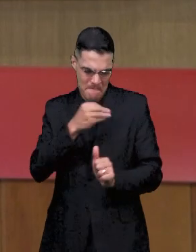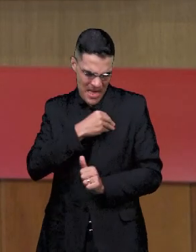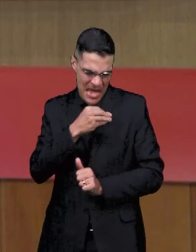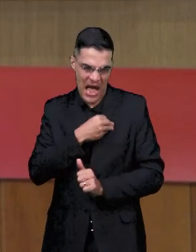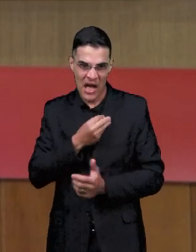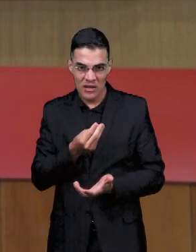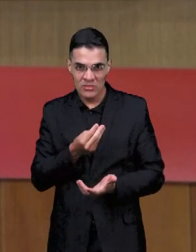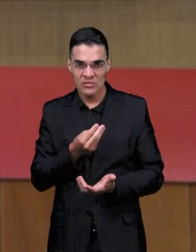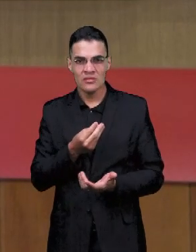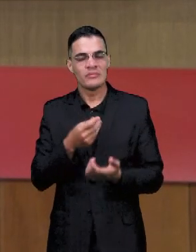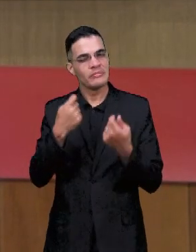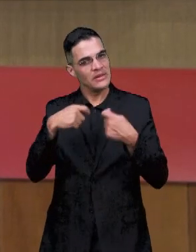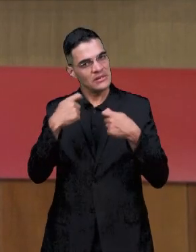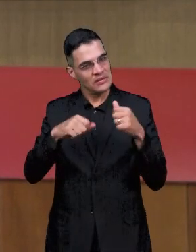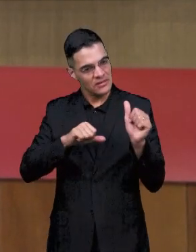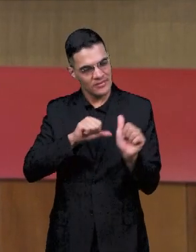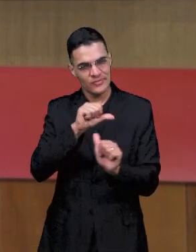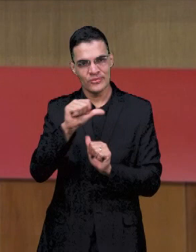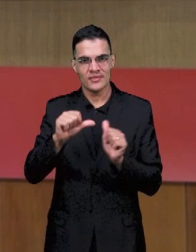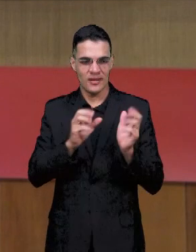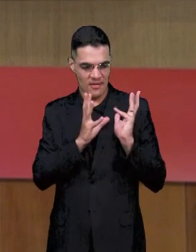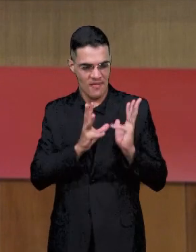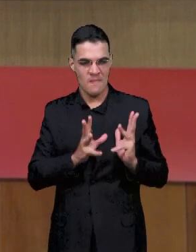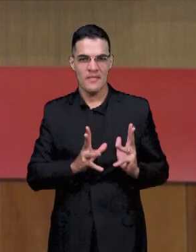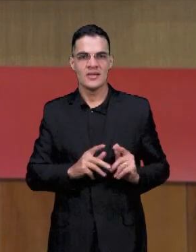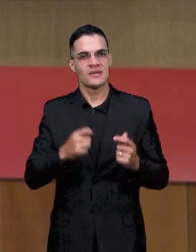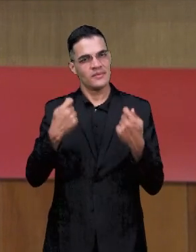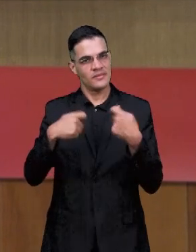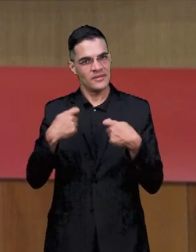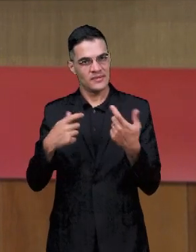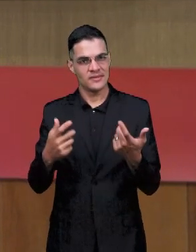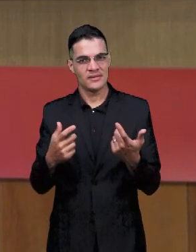каменное, и дам им сердце плотяное».